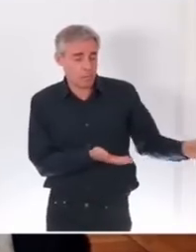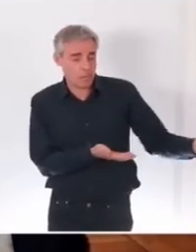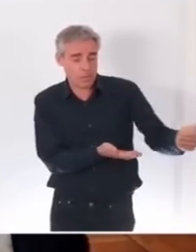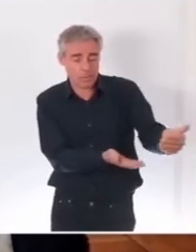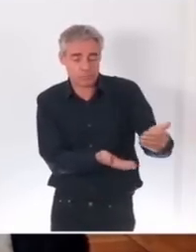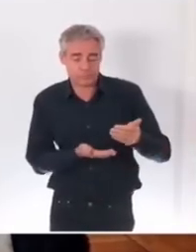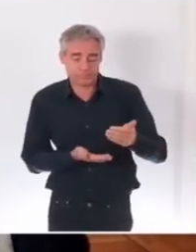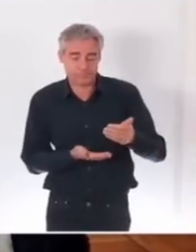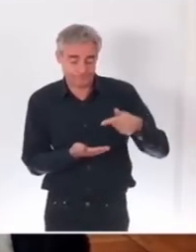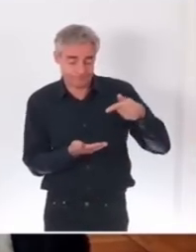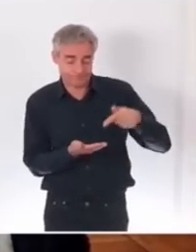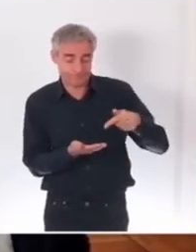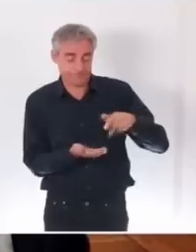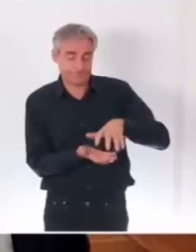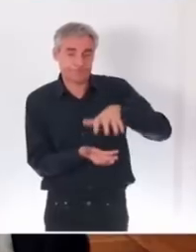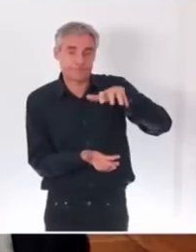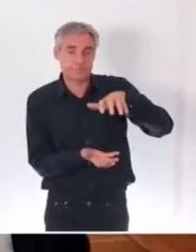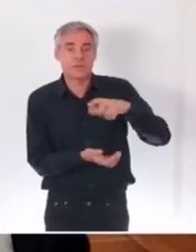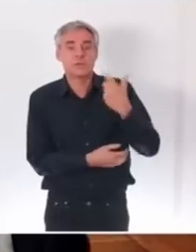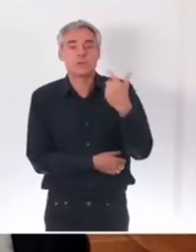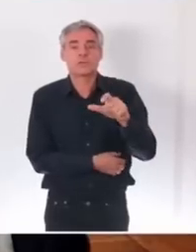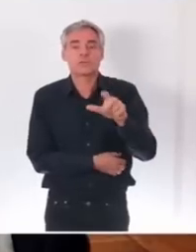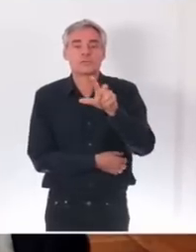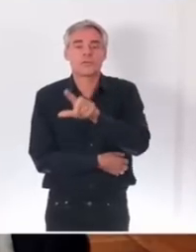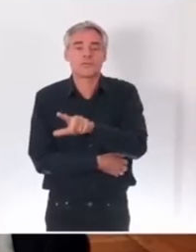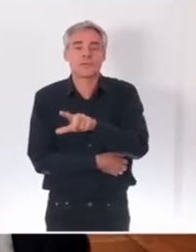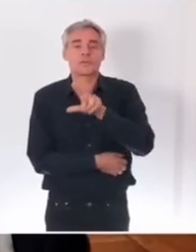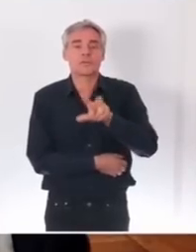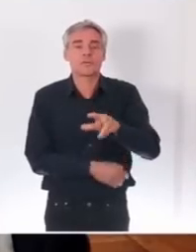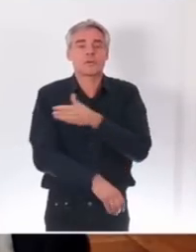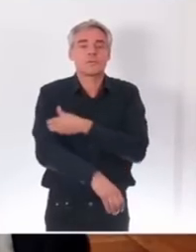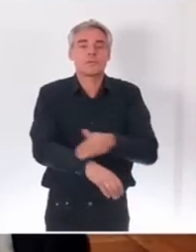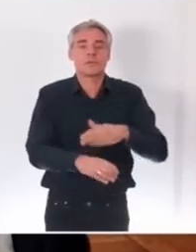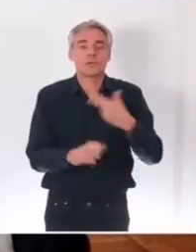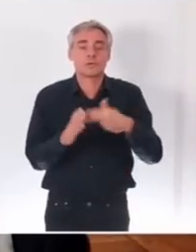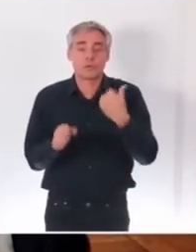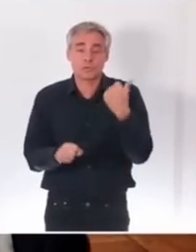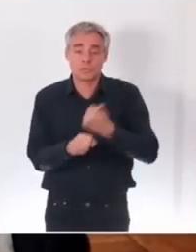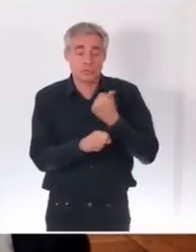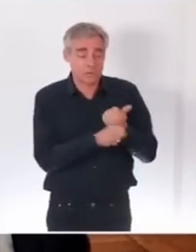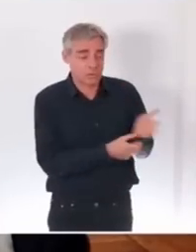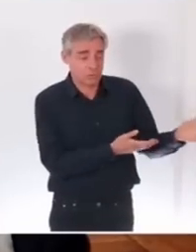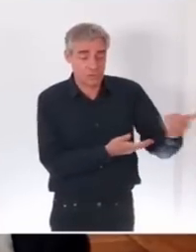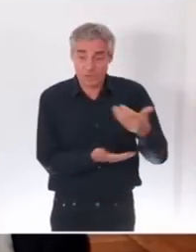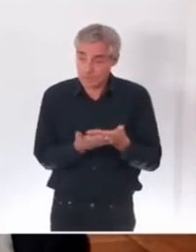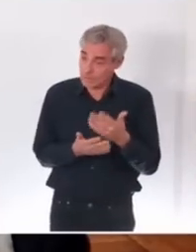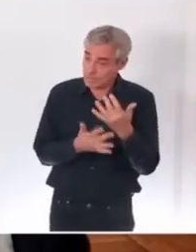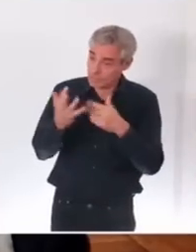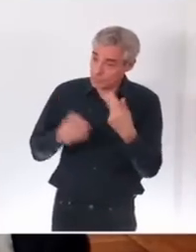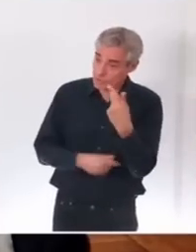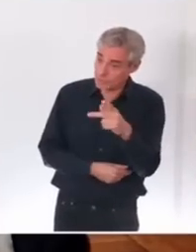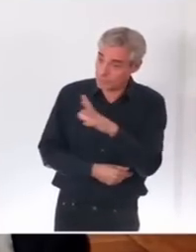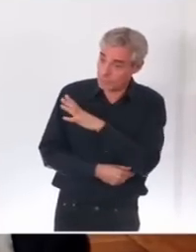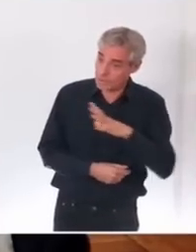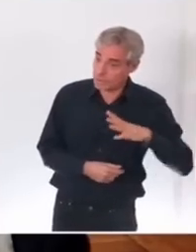des Bordelais, soit 223 millions d'euros par an. Ce sont vos chiffres, madame, ce sont vos